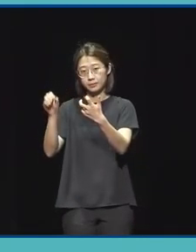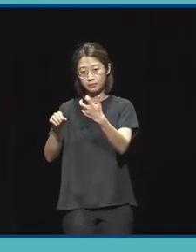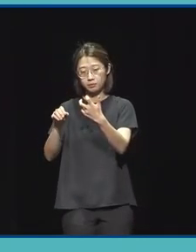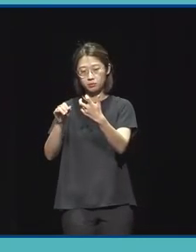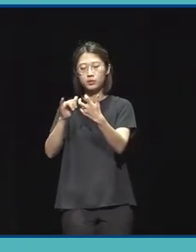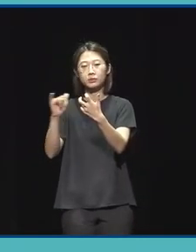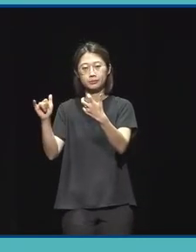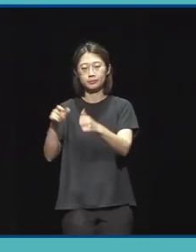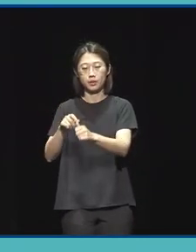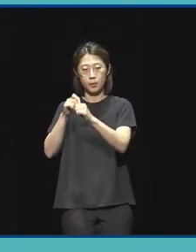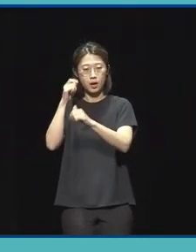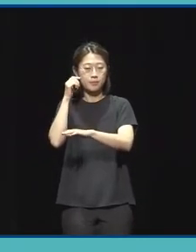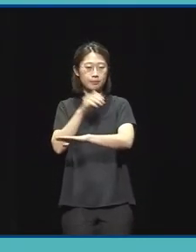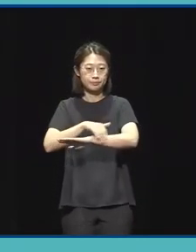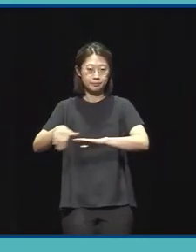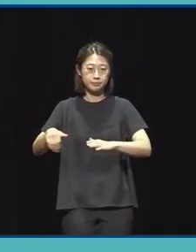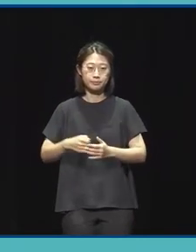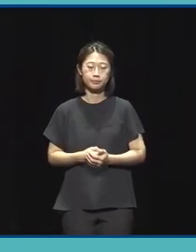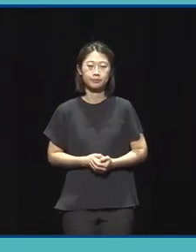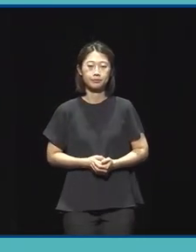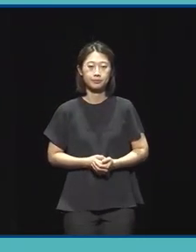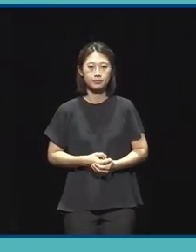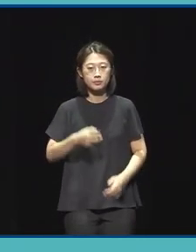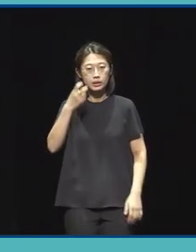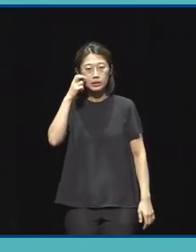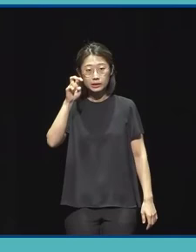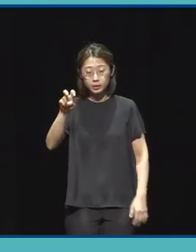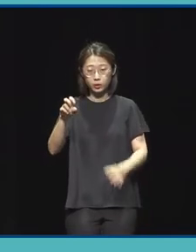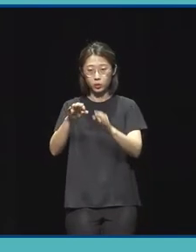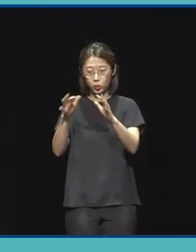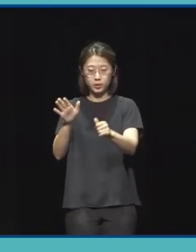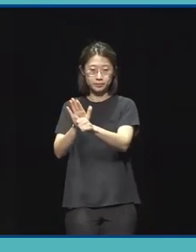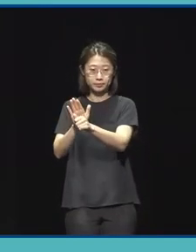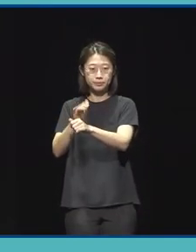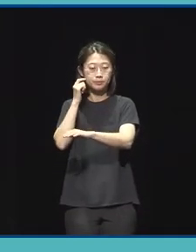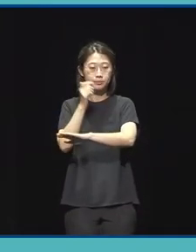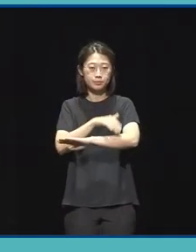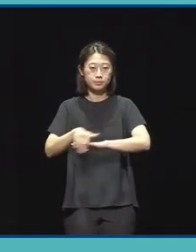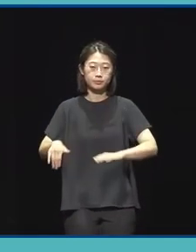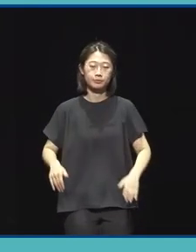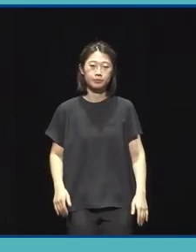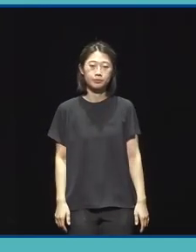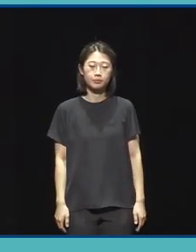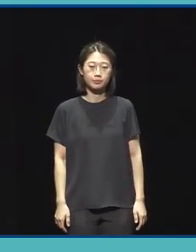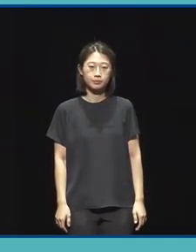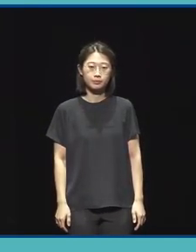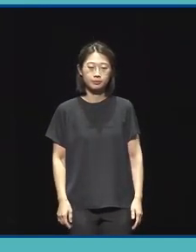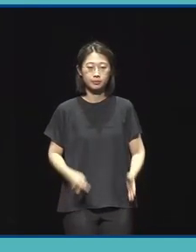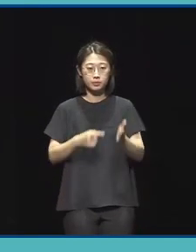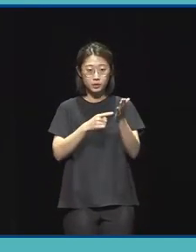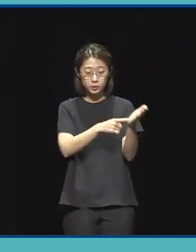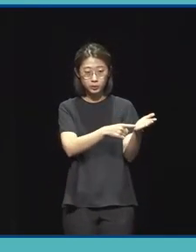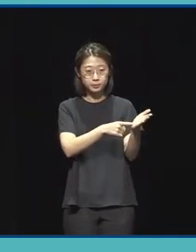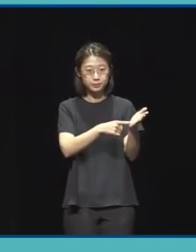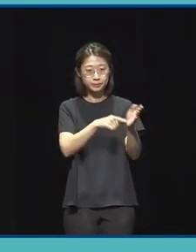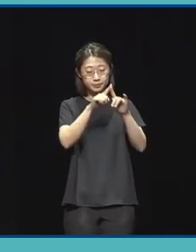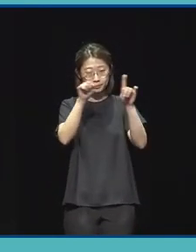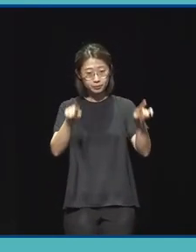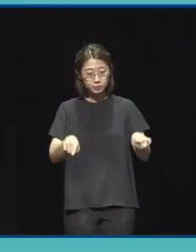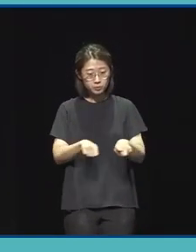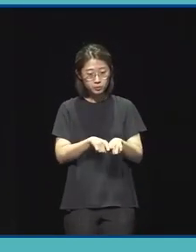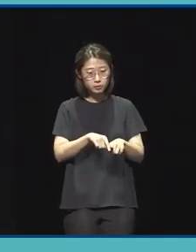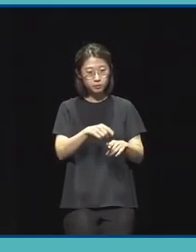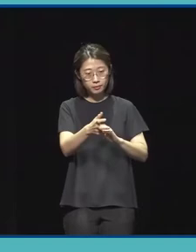23년 3월부터 24년 10월까지 20개월 지원합니다. 지원 신청서 신청 구분란에 지원